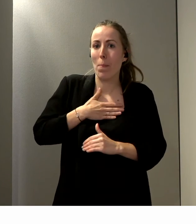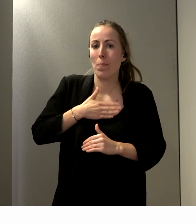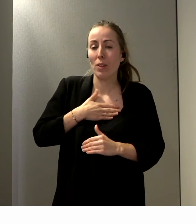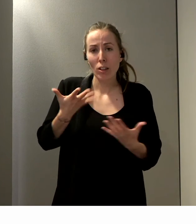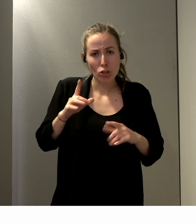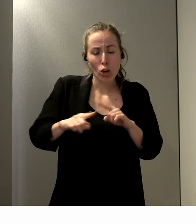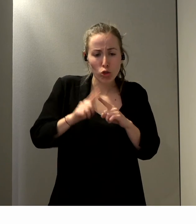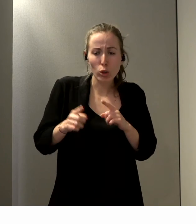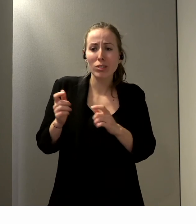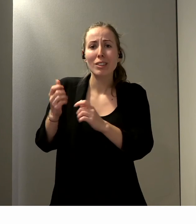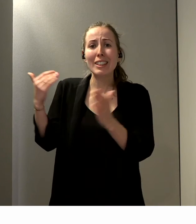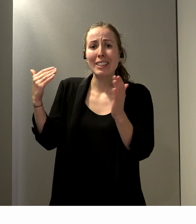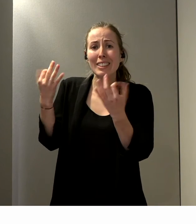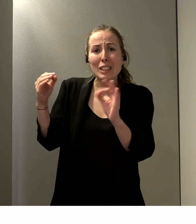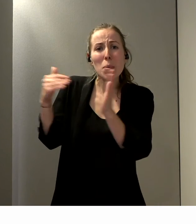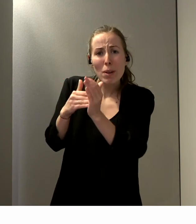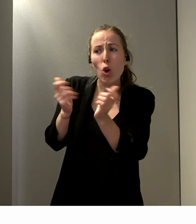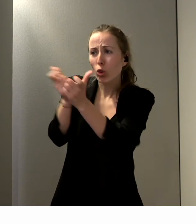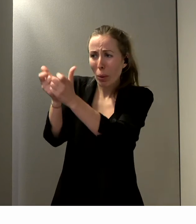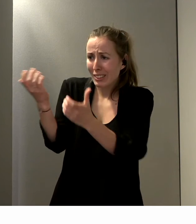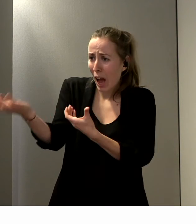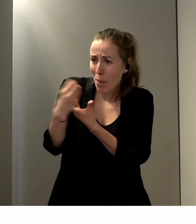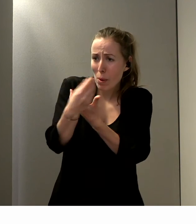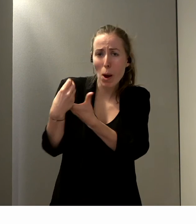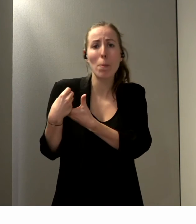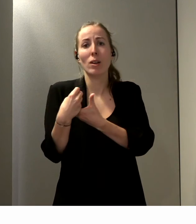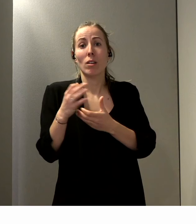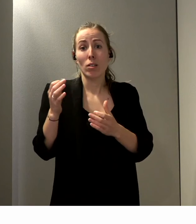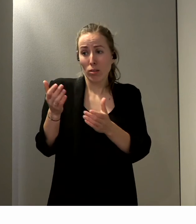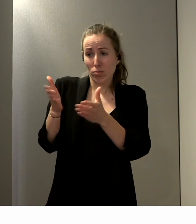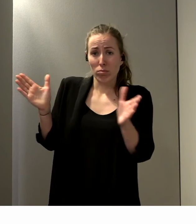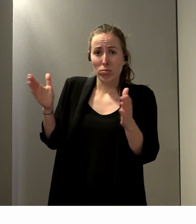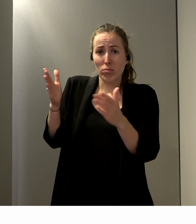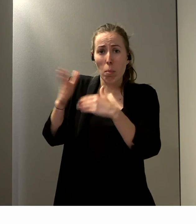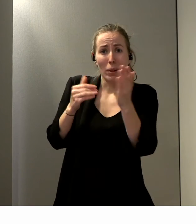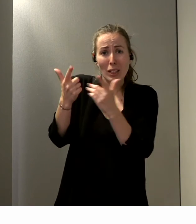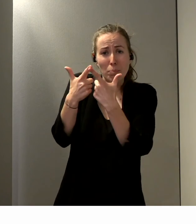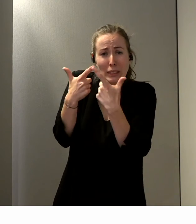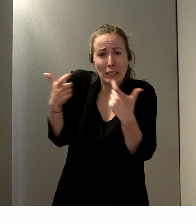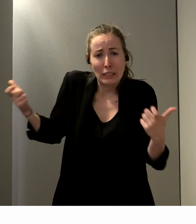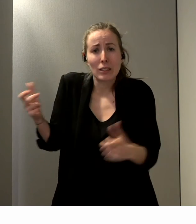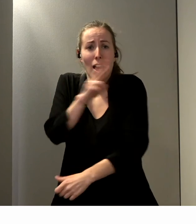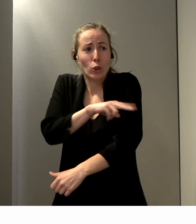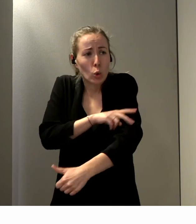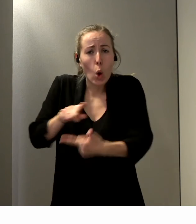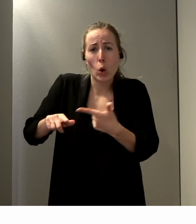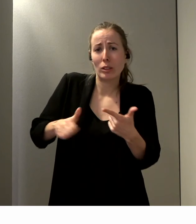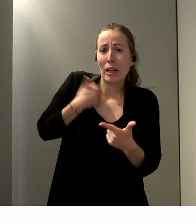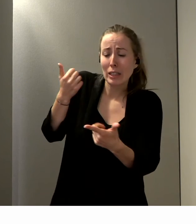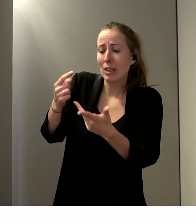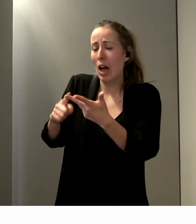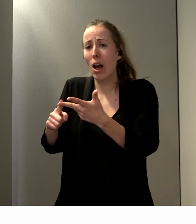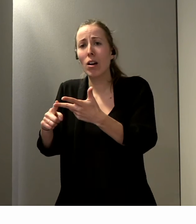entreprises qui nous ont rejoints, plus de 40 filières professionnelles de tous les métiers, de l'assurance à l'artisanat, en passant